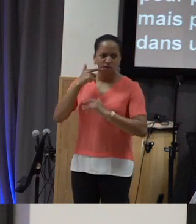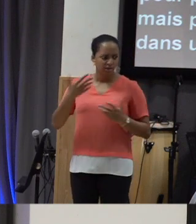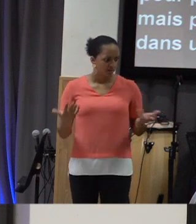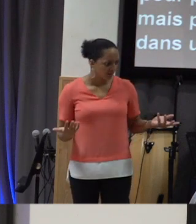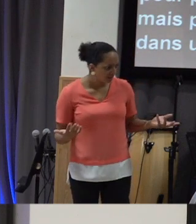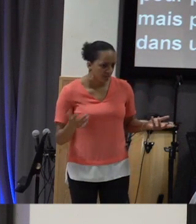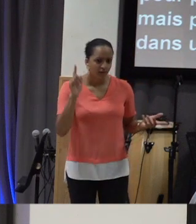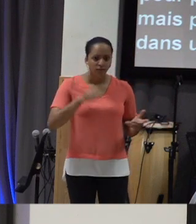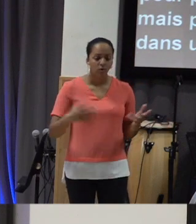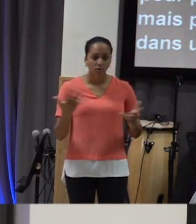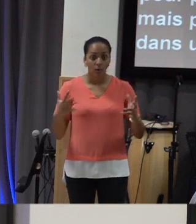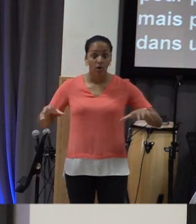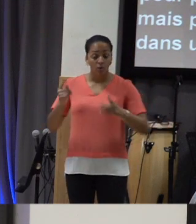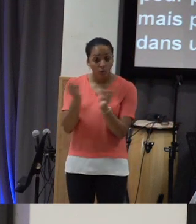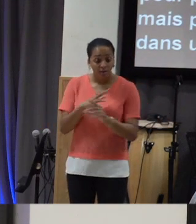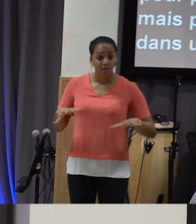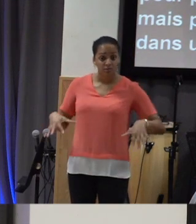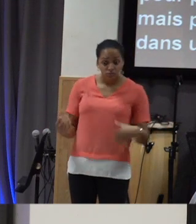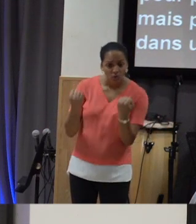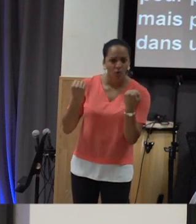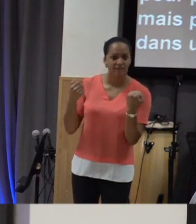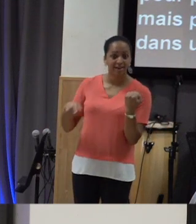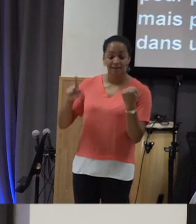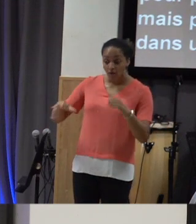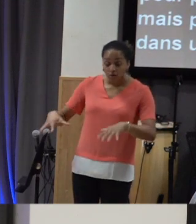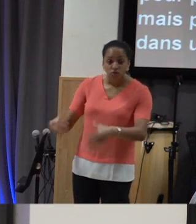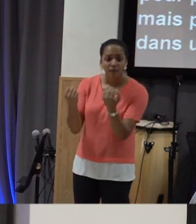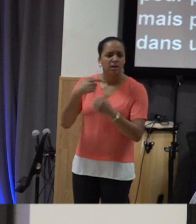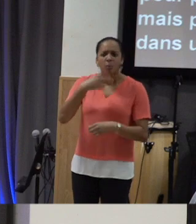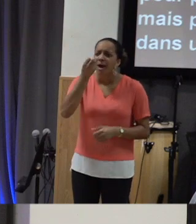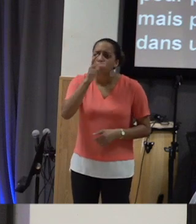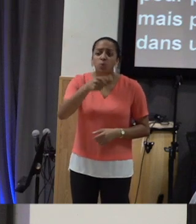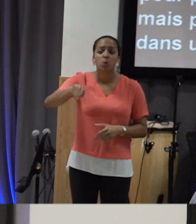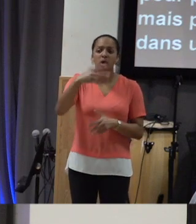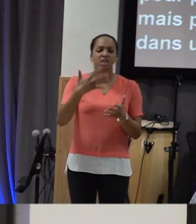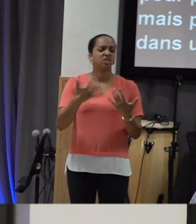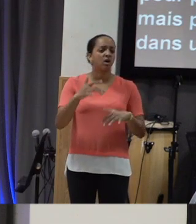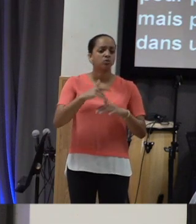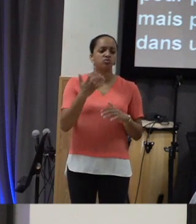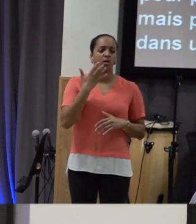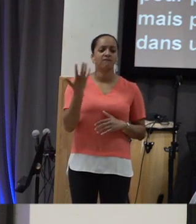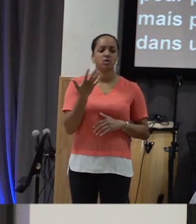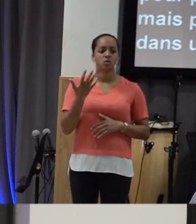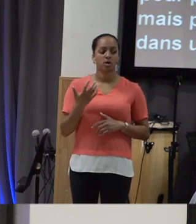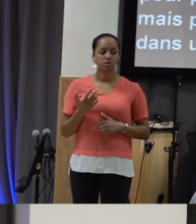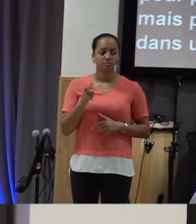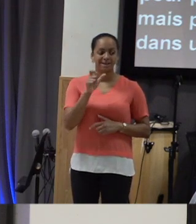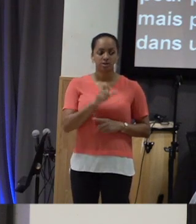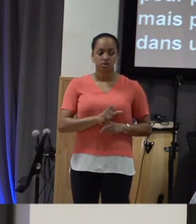dans un autre bourg. Alléluia. Je suis sûr que tu as déjà eu envie que le feu tombe du ciel et consume quelqu'un. C'est